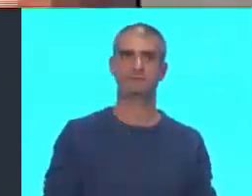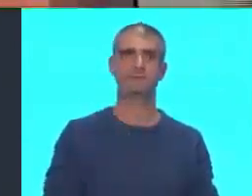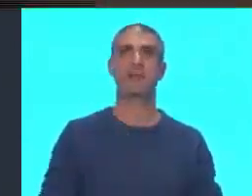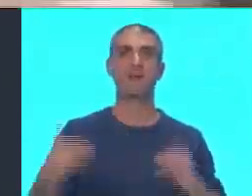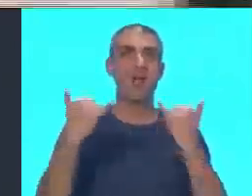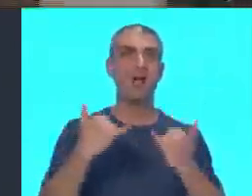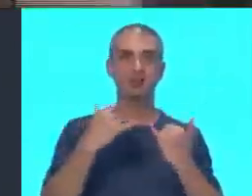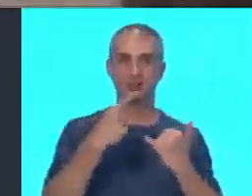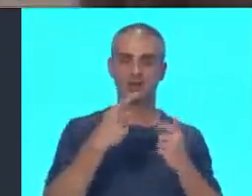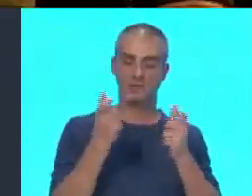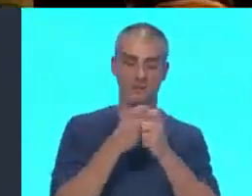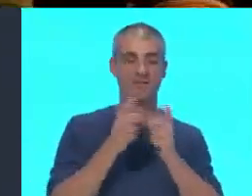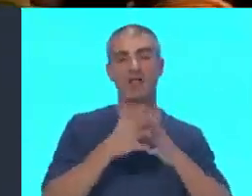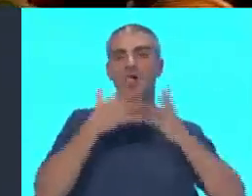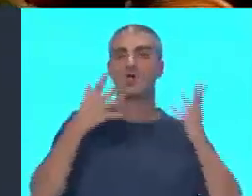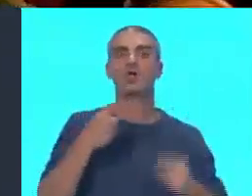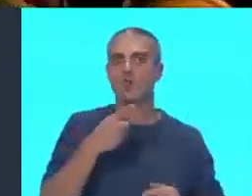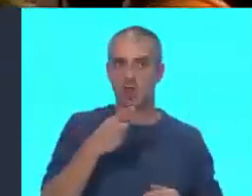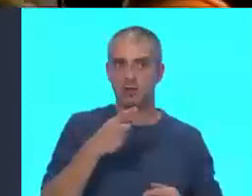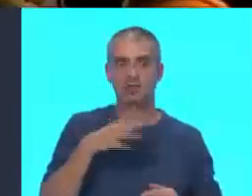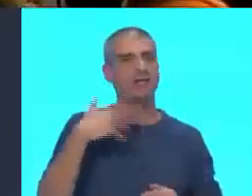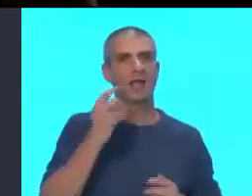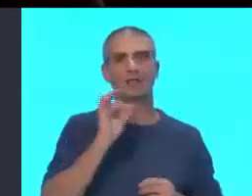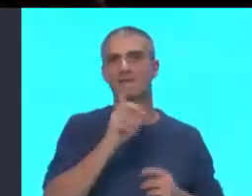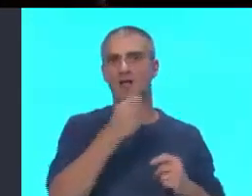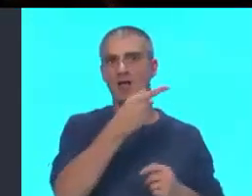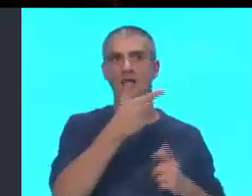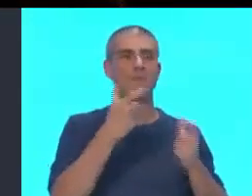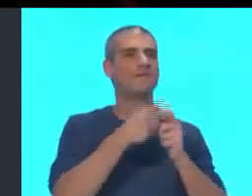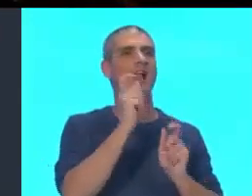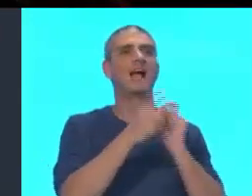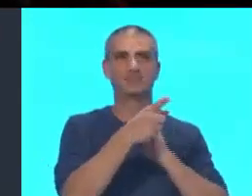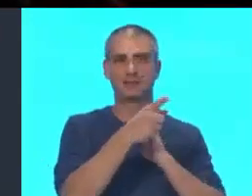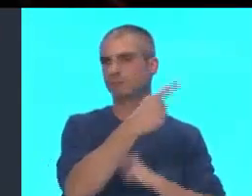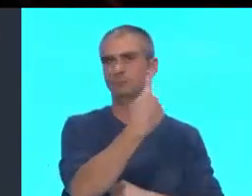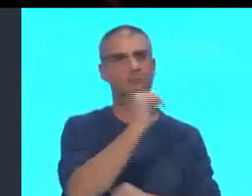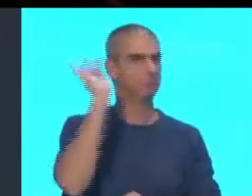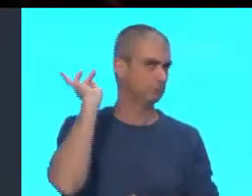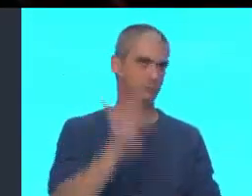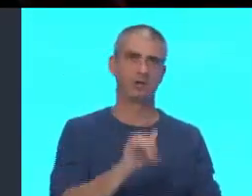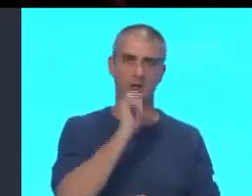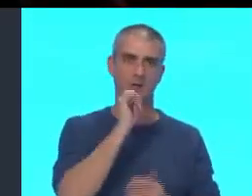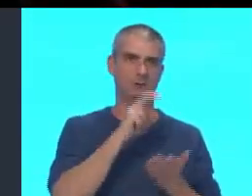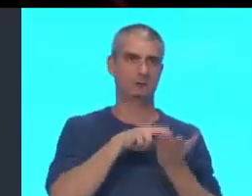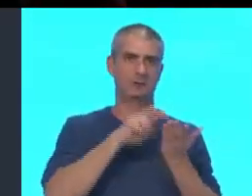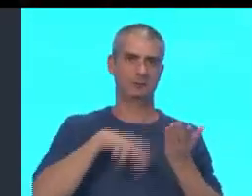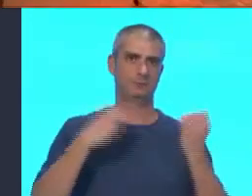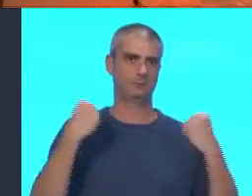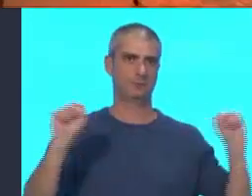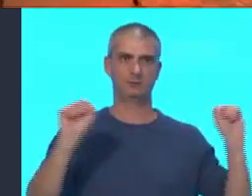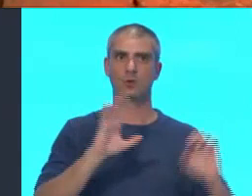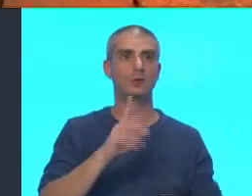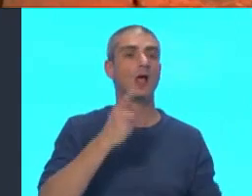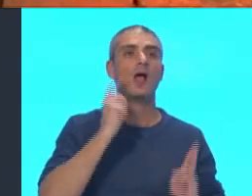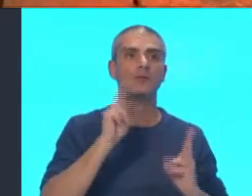מסתמן שהמפלגה הגדולה ביותר תהיה דווקא מפלגת האזרחים, המתנגדת נחרצות לרעיון העצמאות. O alargar